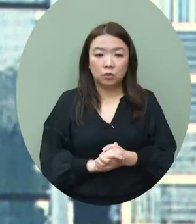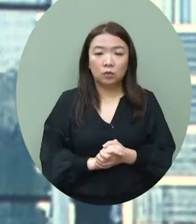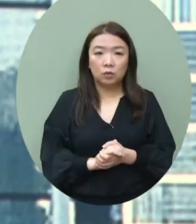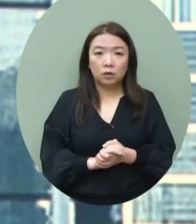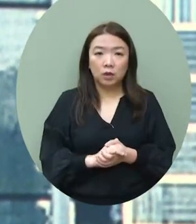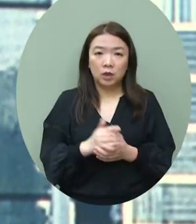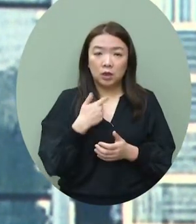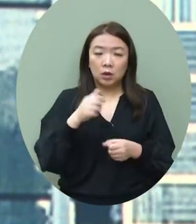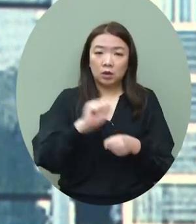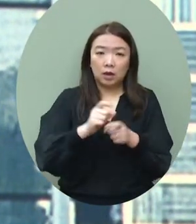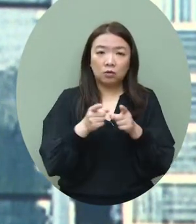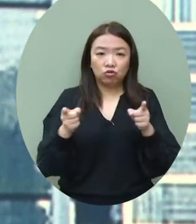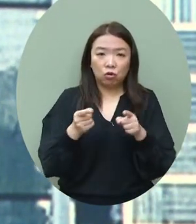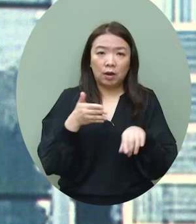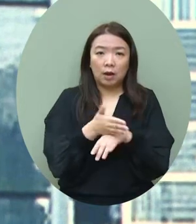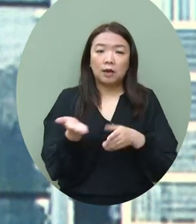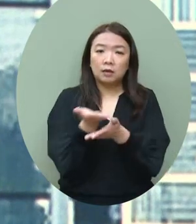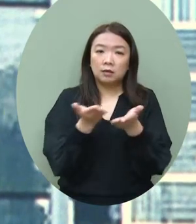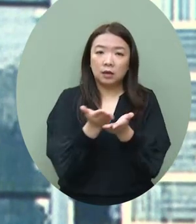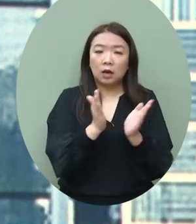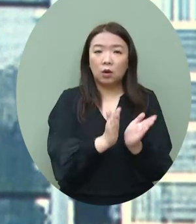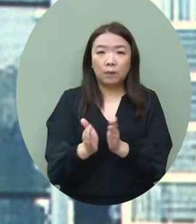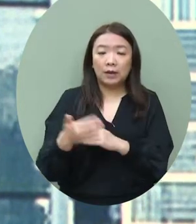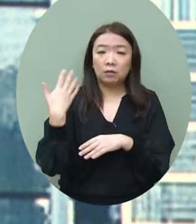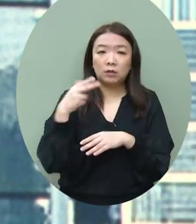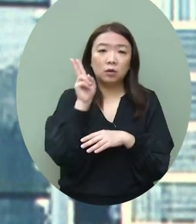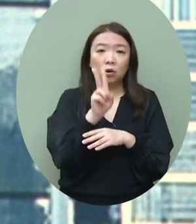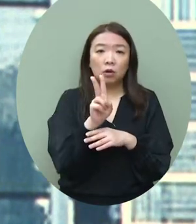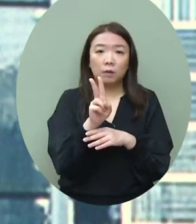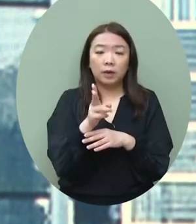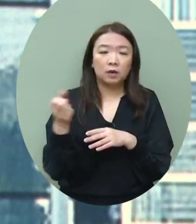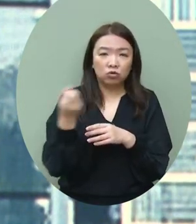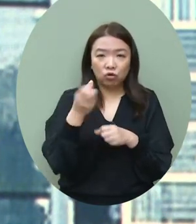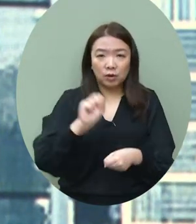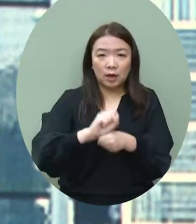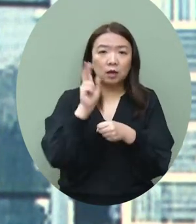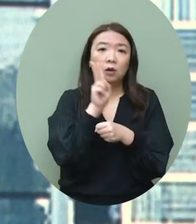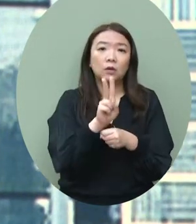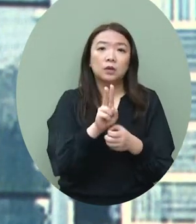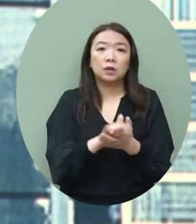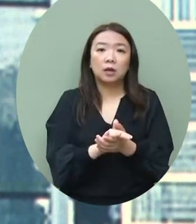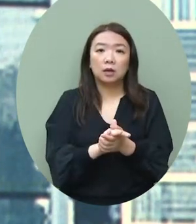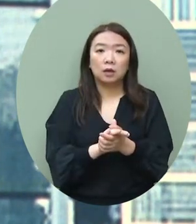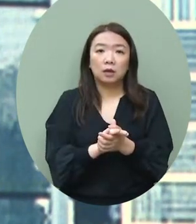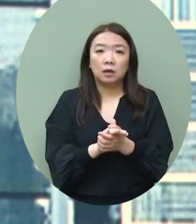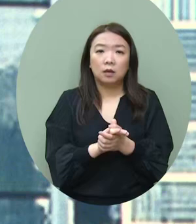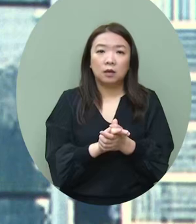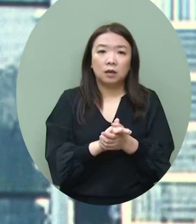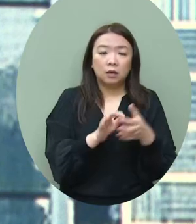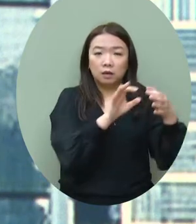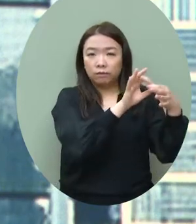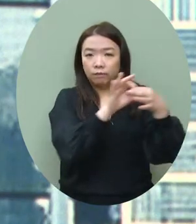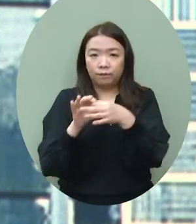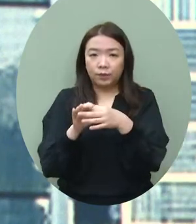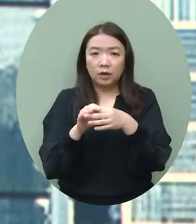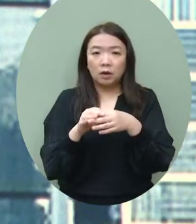要延長社交距離措施，由原本係2個星期咧，再增加2個星期，就橫跨咗個農曆新年。咁